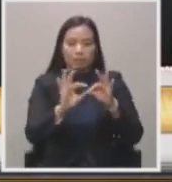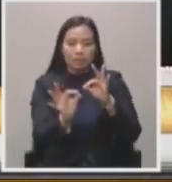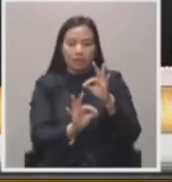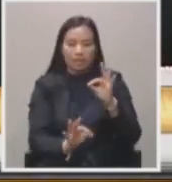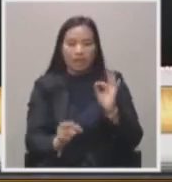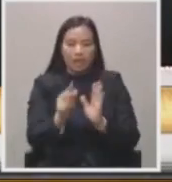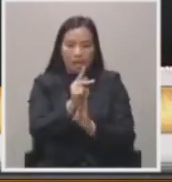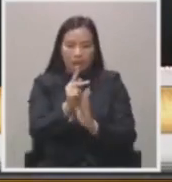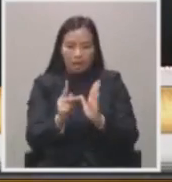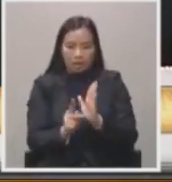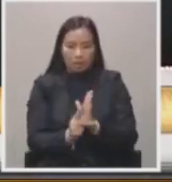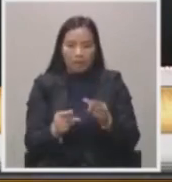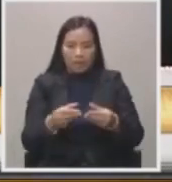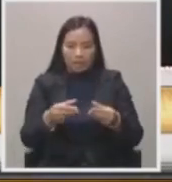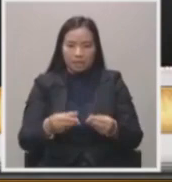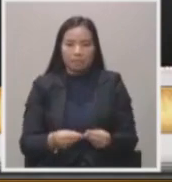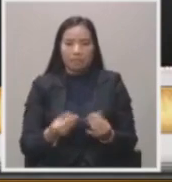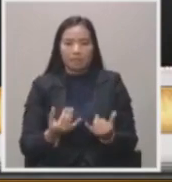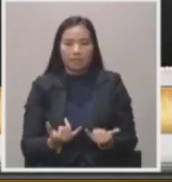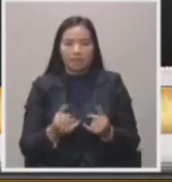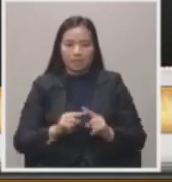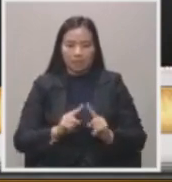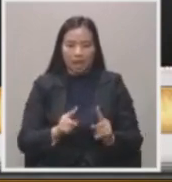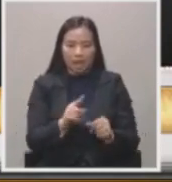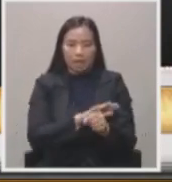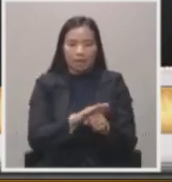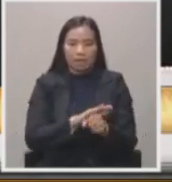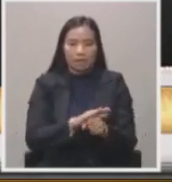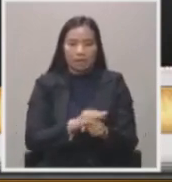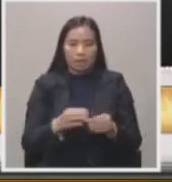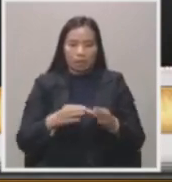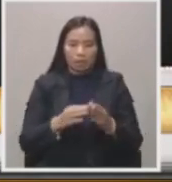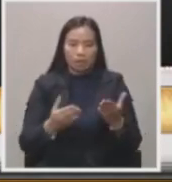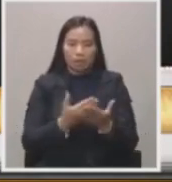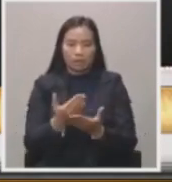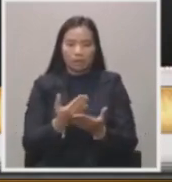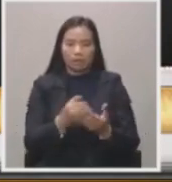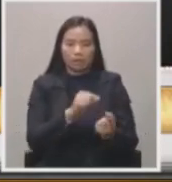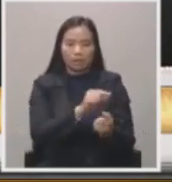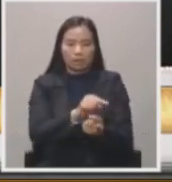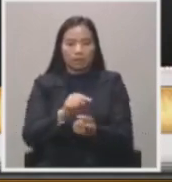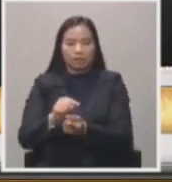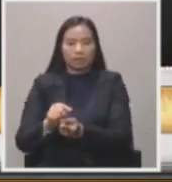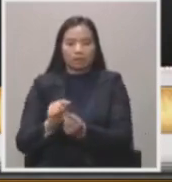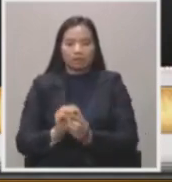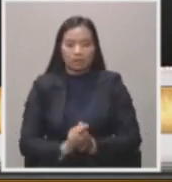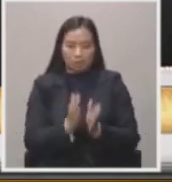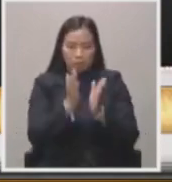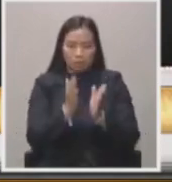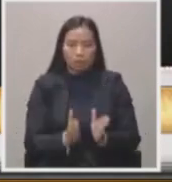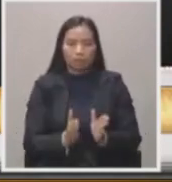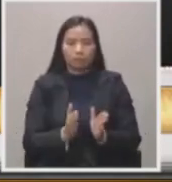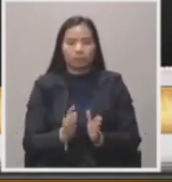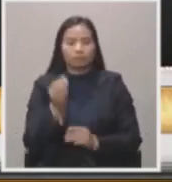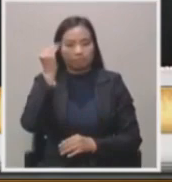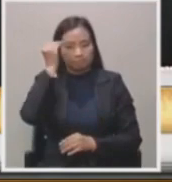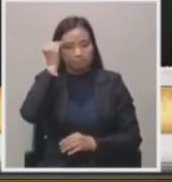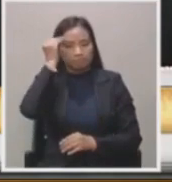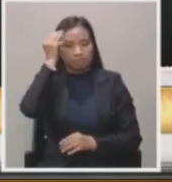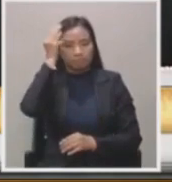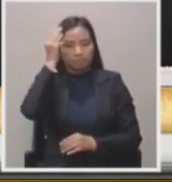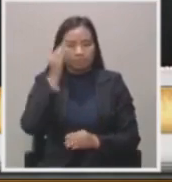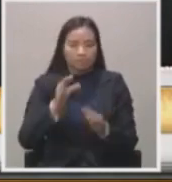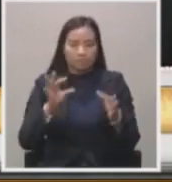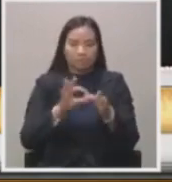กฎหมายฉบับนี้ด้วยแต่พอเราพิจารณาในข้อเท็จจริงแล้วเราก็พบว่าผู้ที่มีความรู้